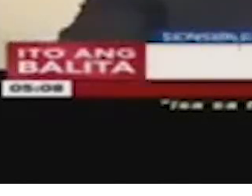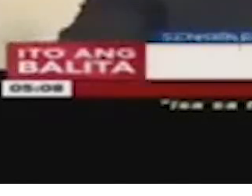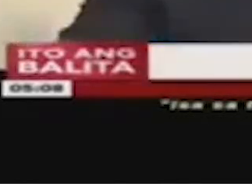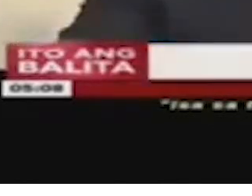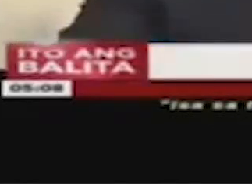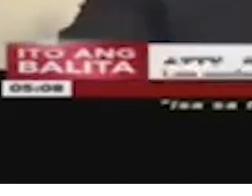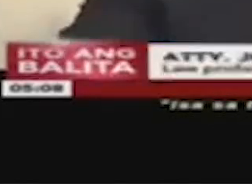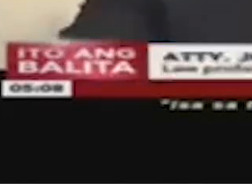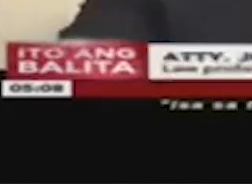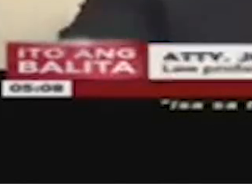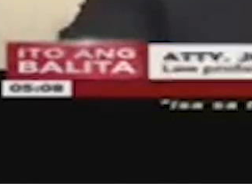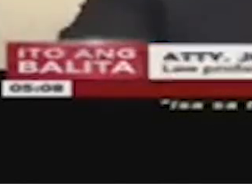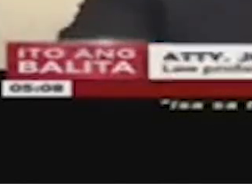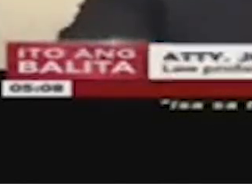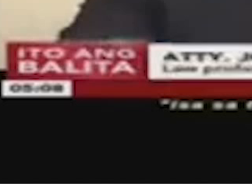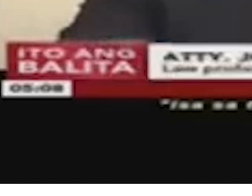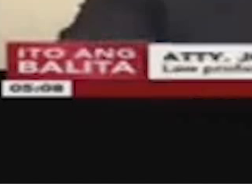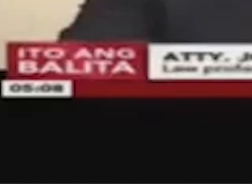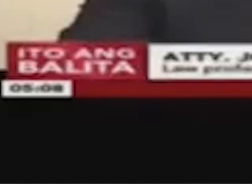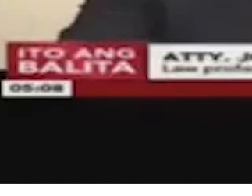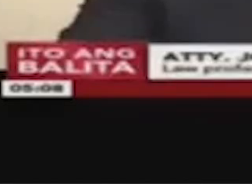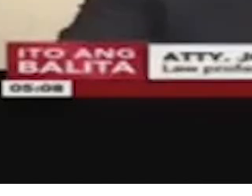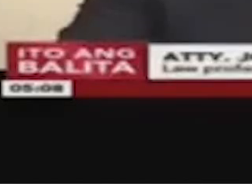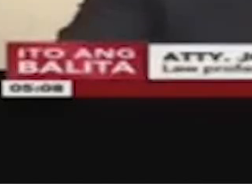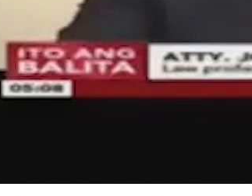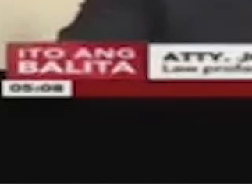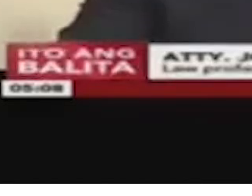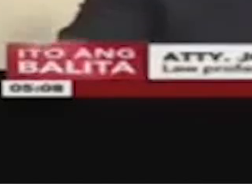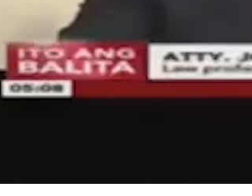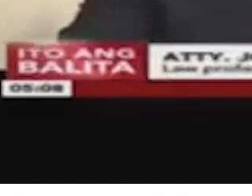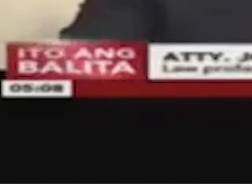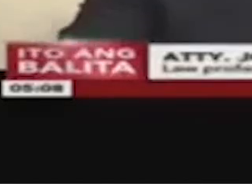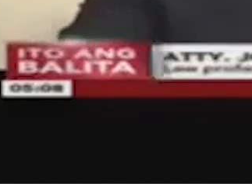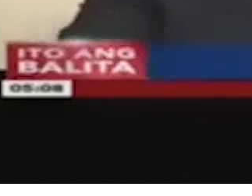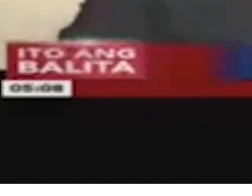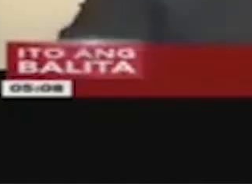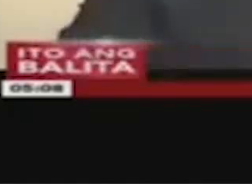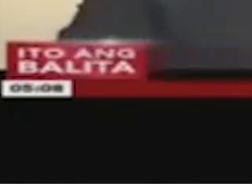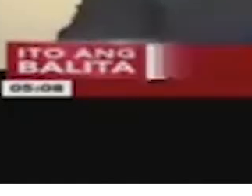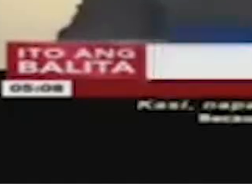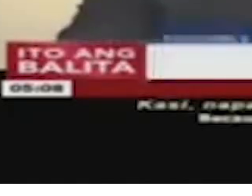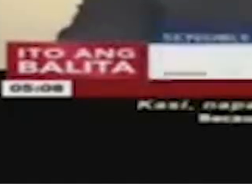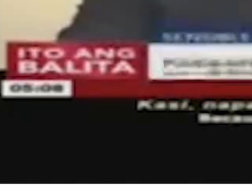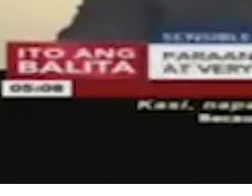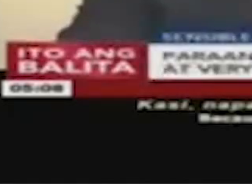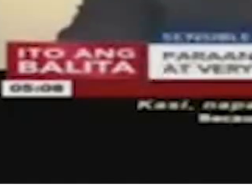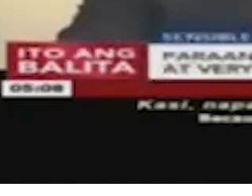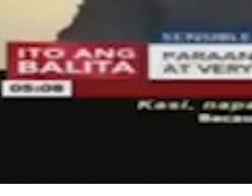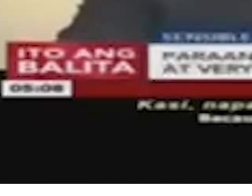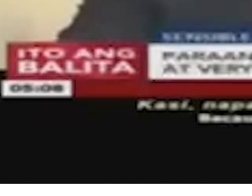kong pinapanood ay si Ka Eli, no? Bakit? Kasi napaka-sensible